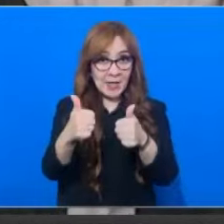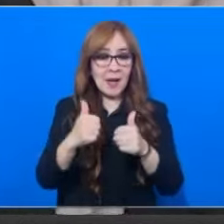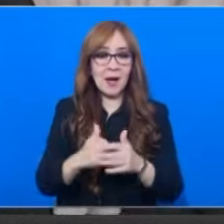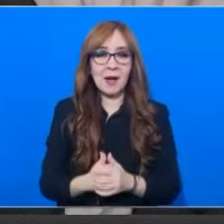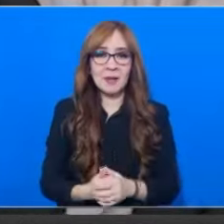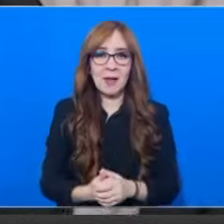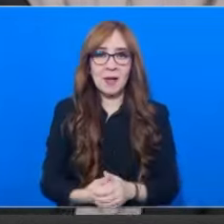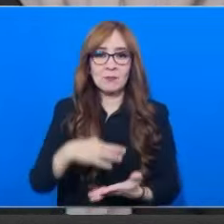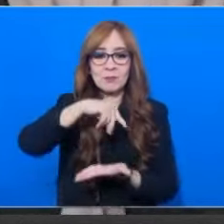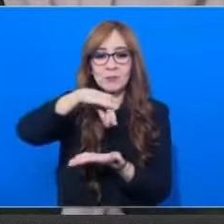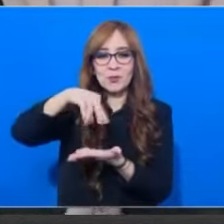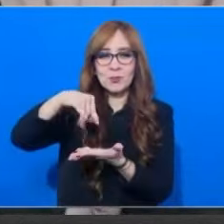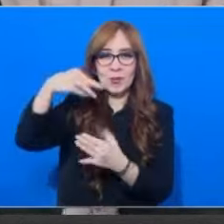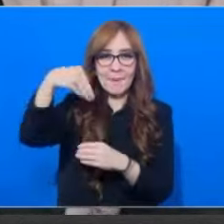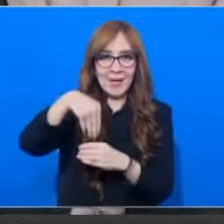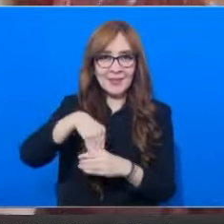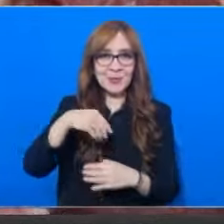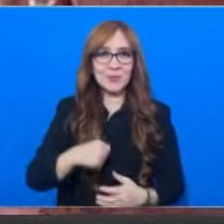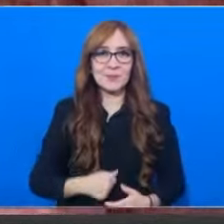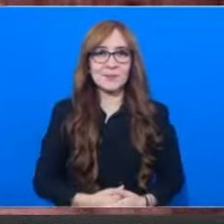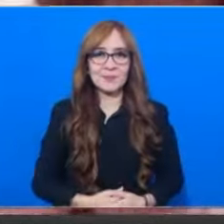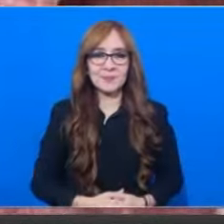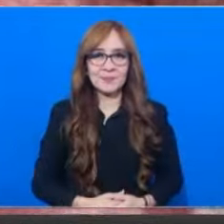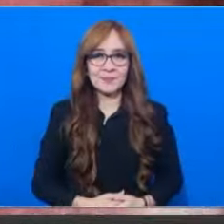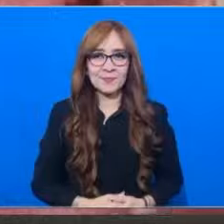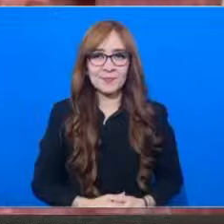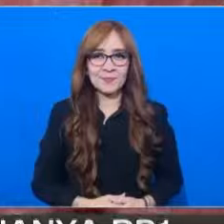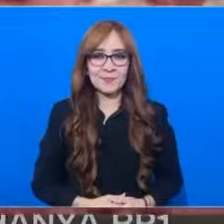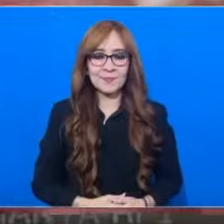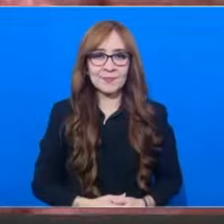marinasinya makin meresap gitu, jadi kerasa ya.